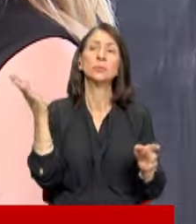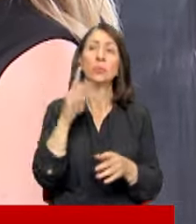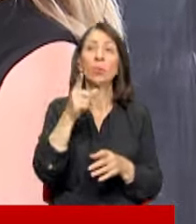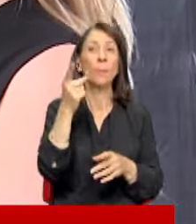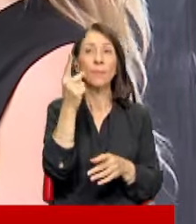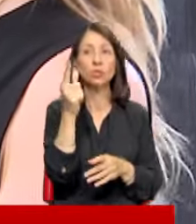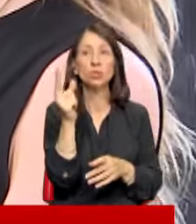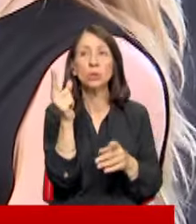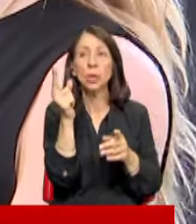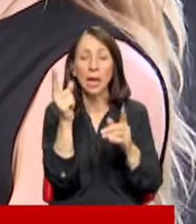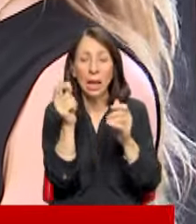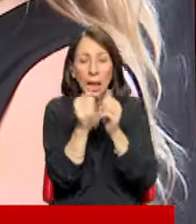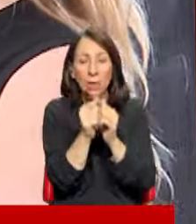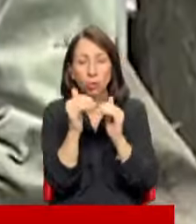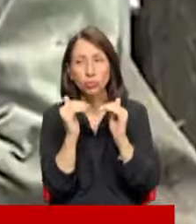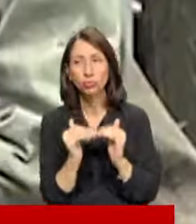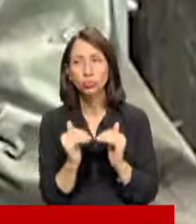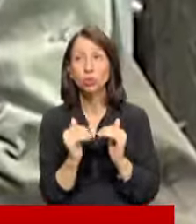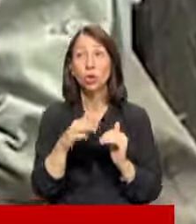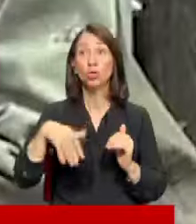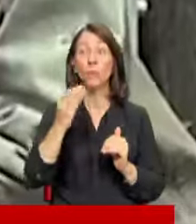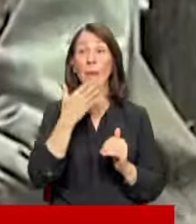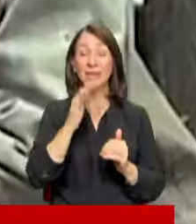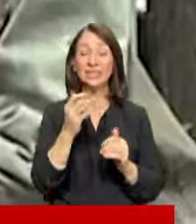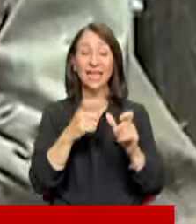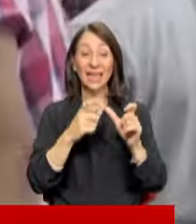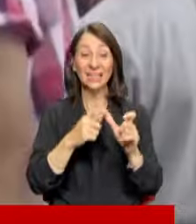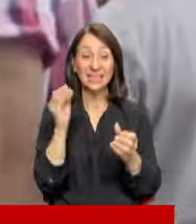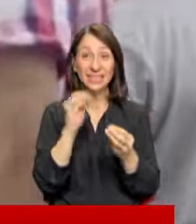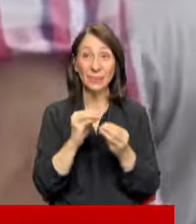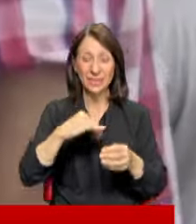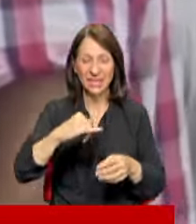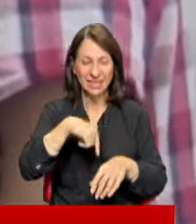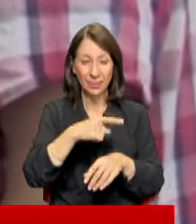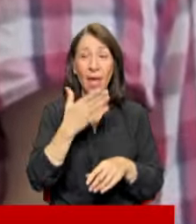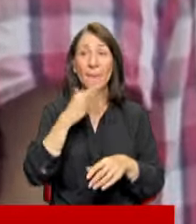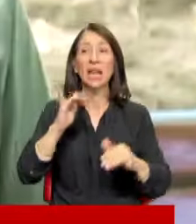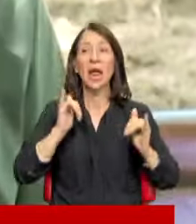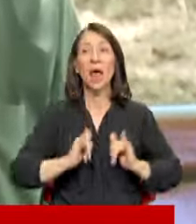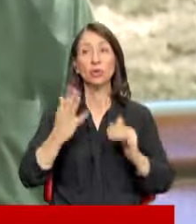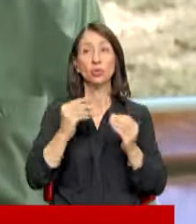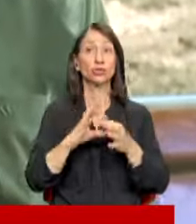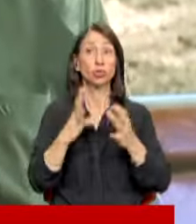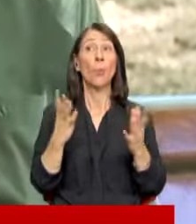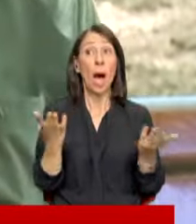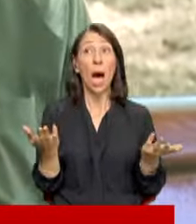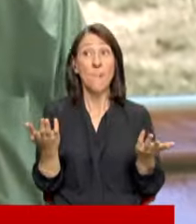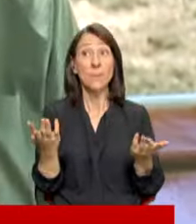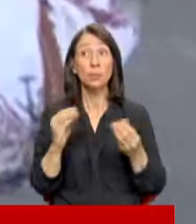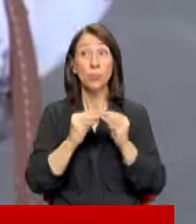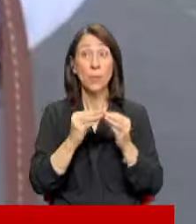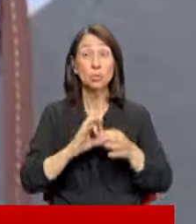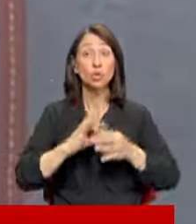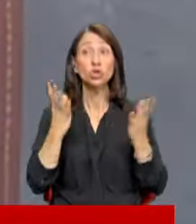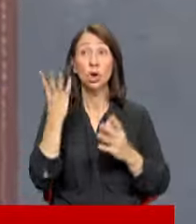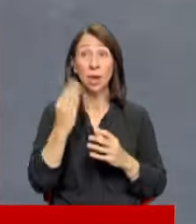bu oran 1,5 kata kadar düşmüş tüm emeklilere seyyanen zam kısa vadede emekliyi rahatlatacak olan çözüm ancak sorunu asıl